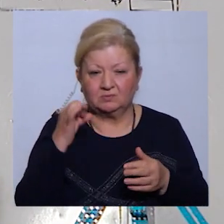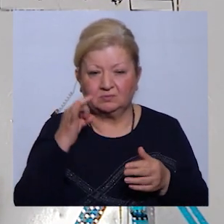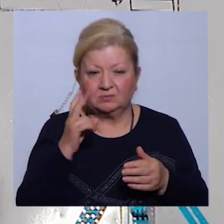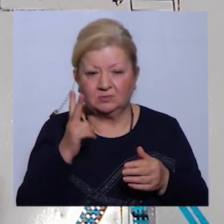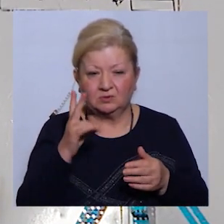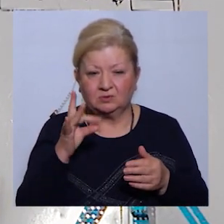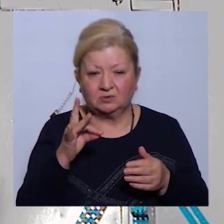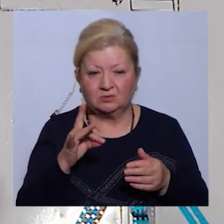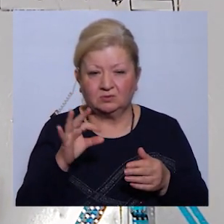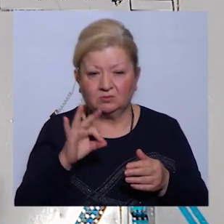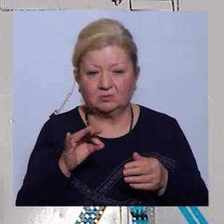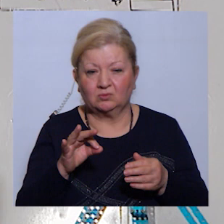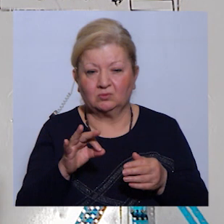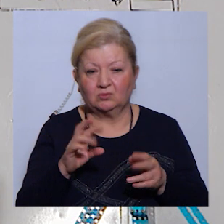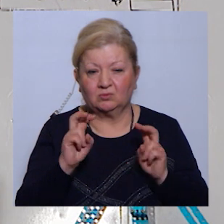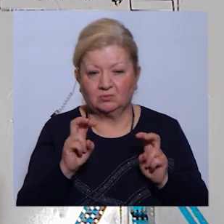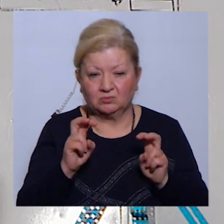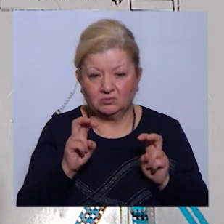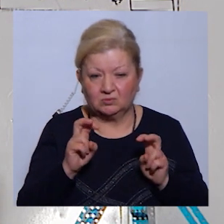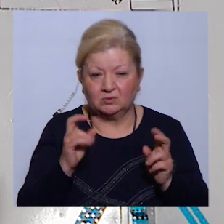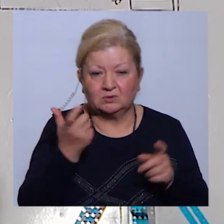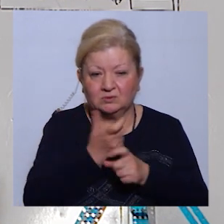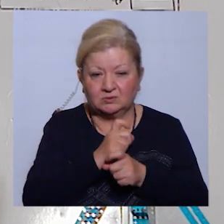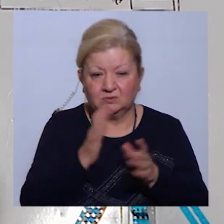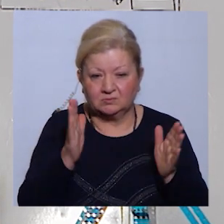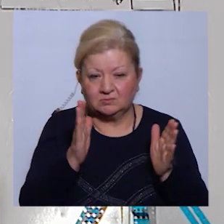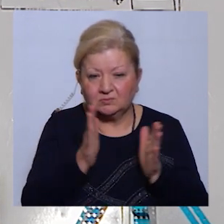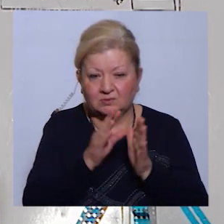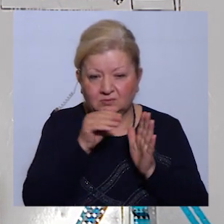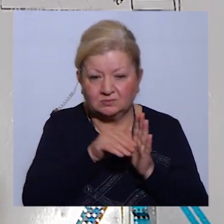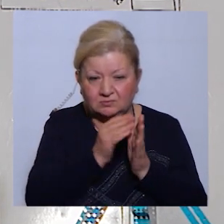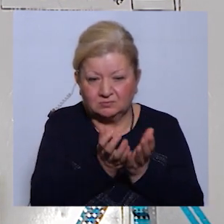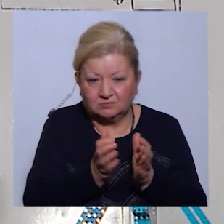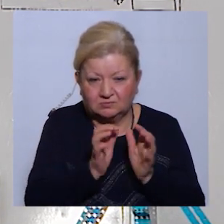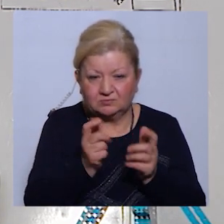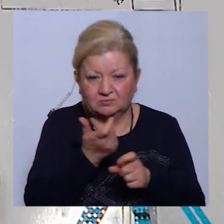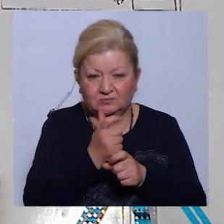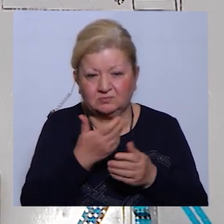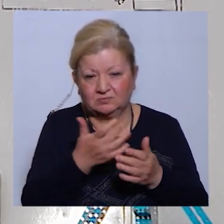პიკოფარადები. მიკრო ნიშნავს ძალიან პატარა ტევადობა, ანუ სადღაც